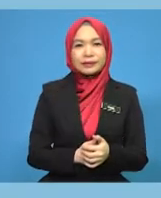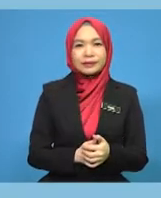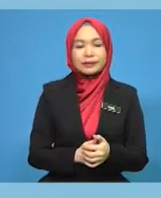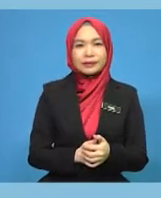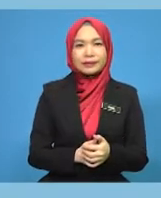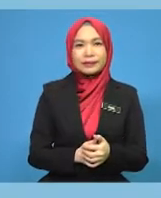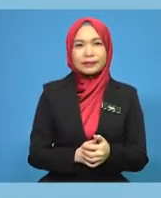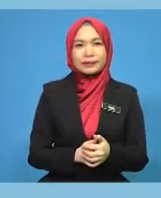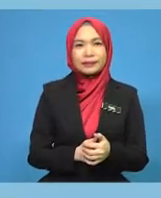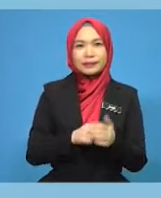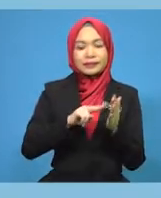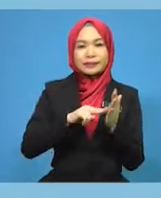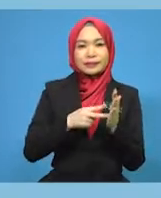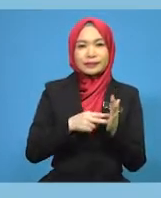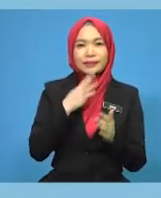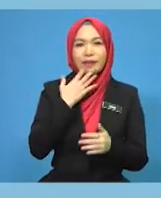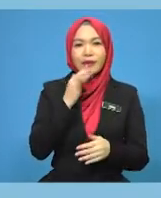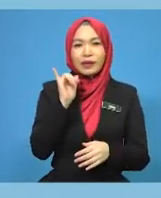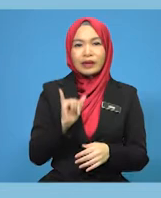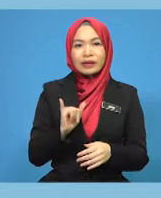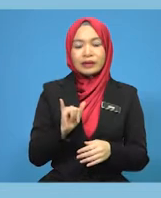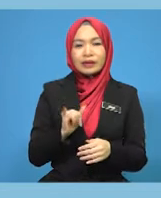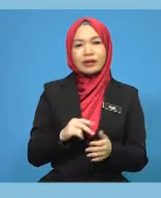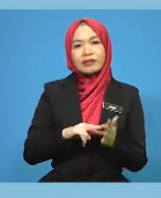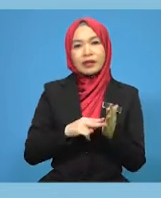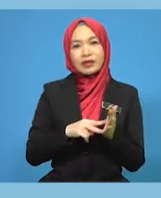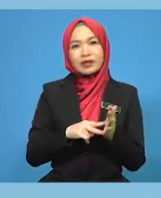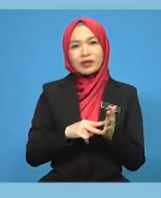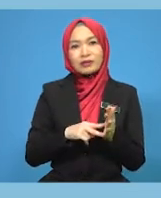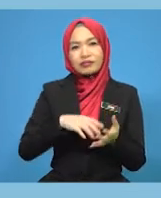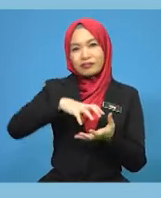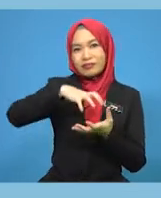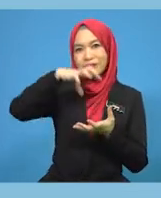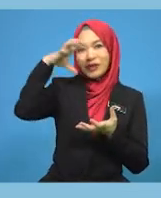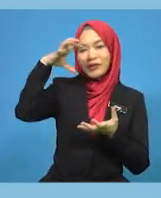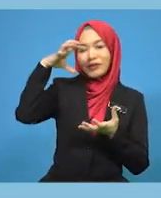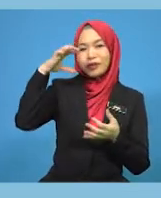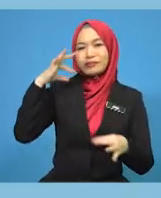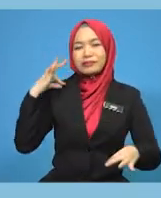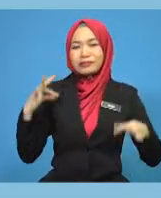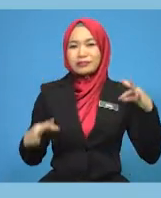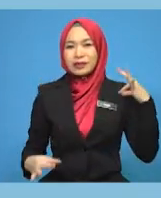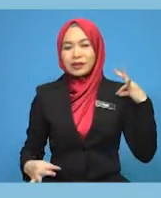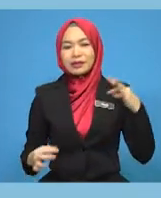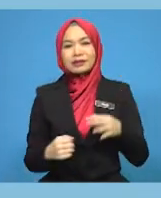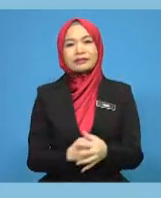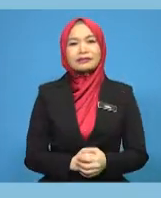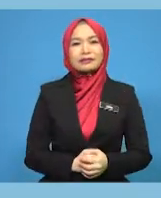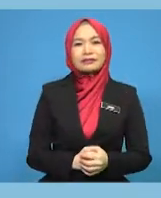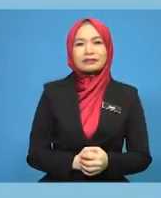elegan bermaksud warna yang menunjukkan kemewahan dan bergaya. Menunjukkan warna yang misteri dan